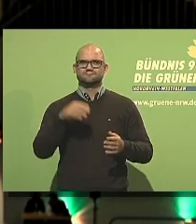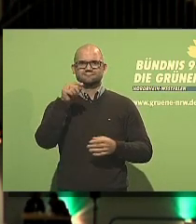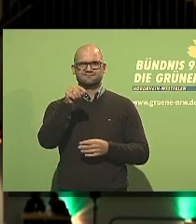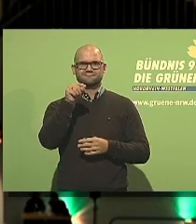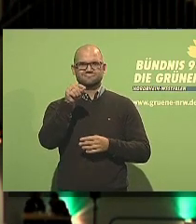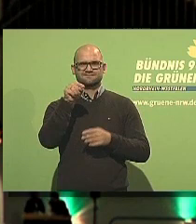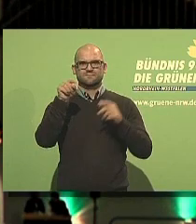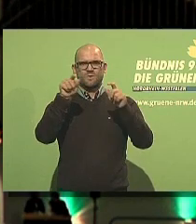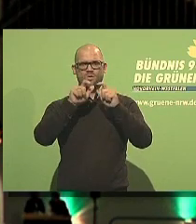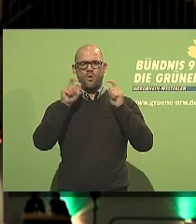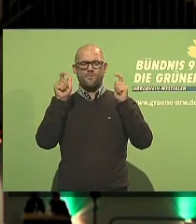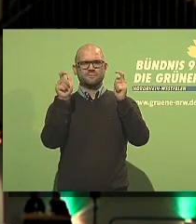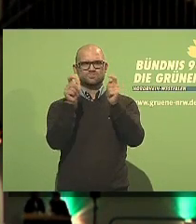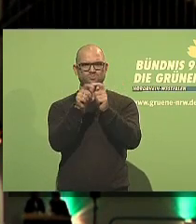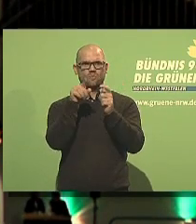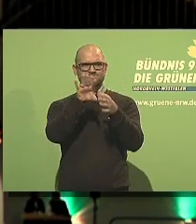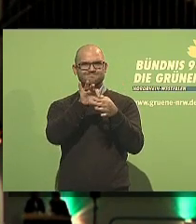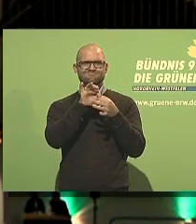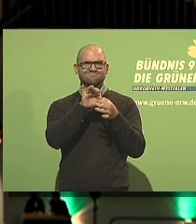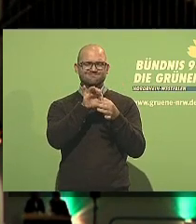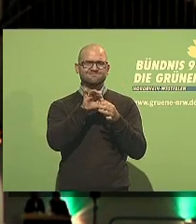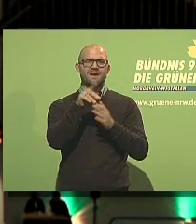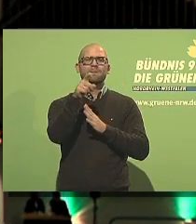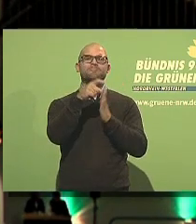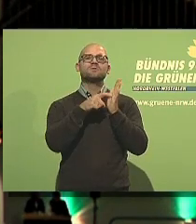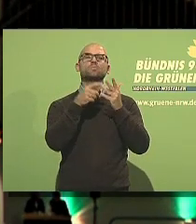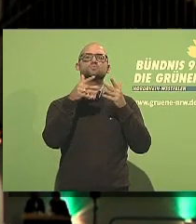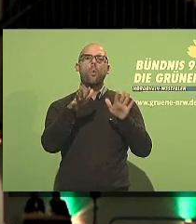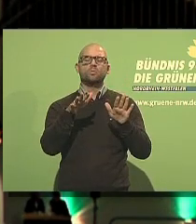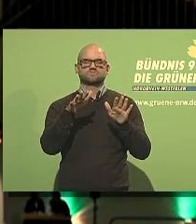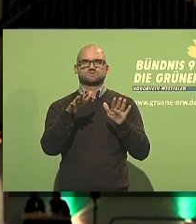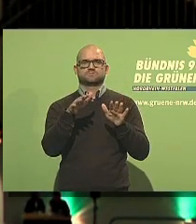Enquetekommission in Bezug auf das bedingungslose Grundeinkommen fördern?